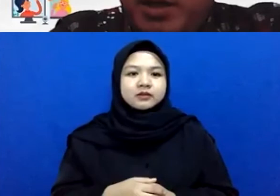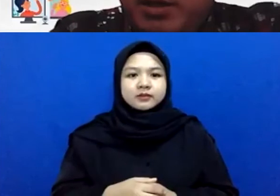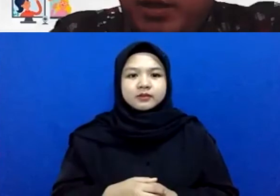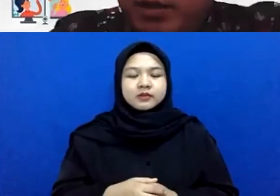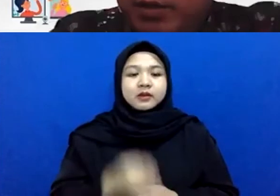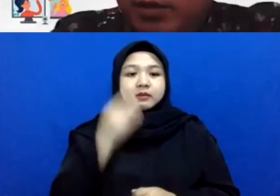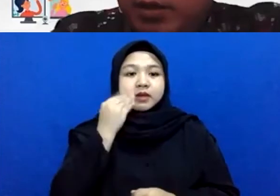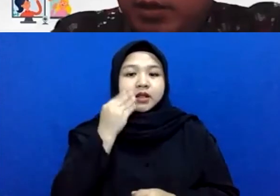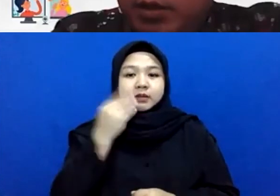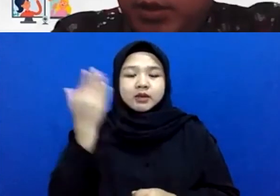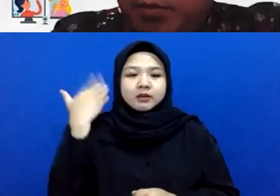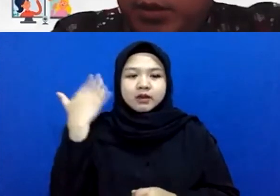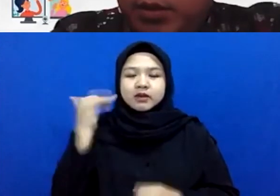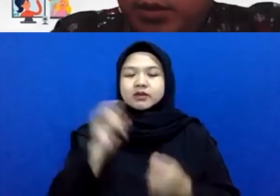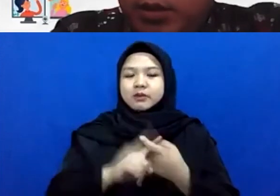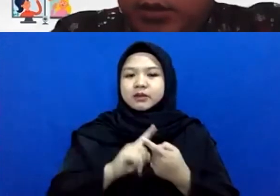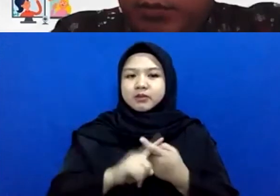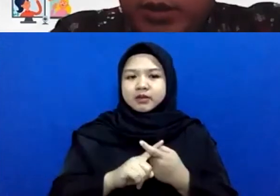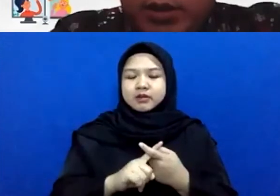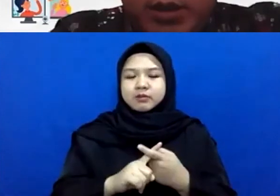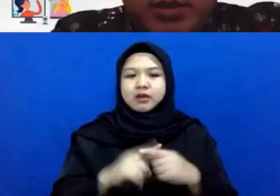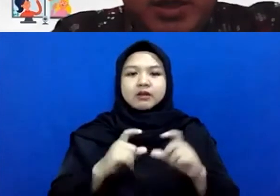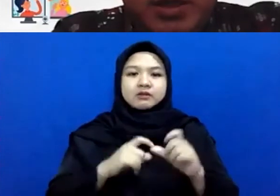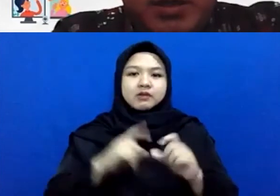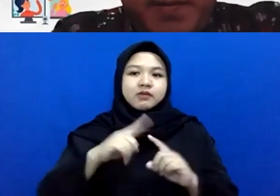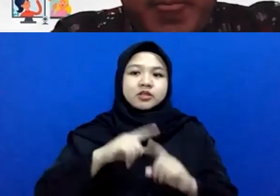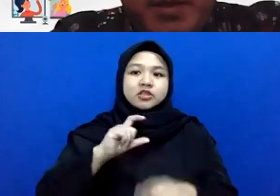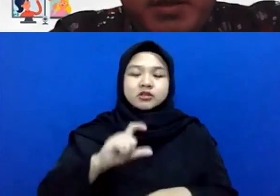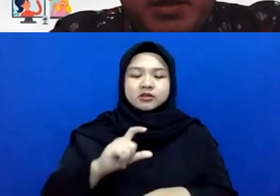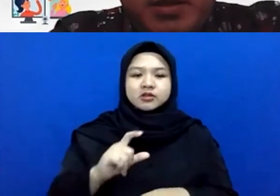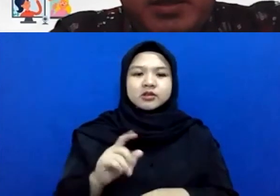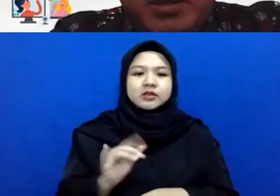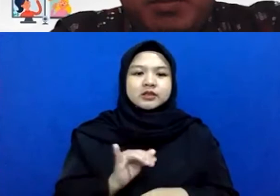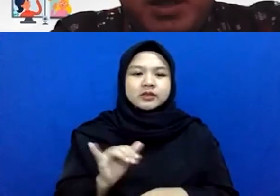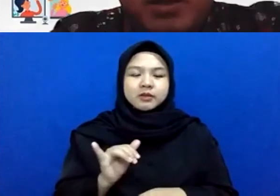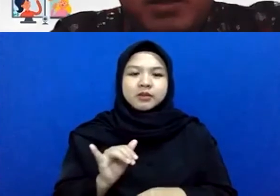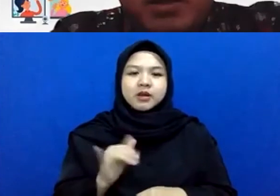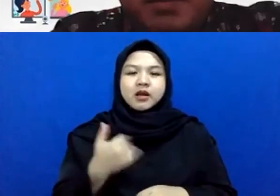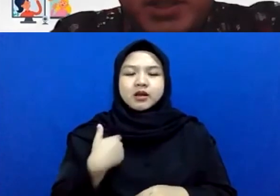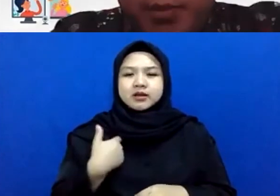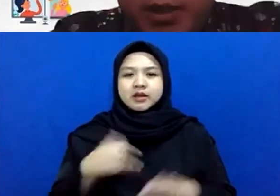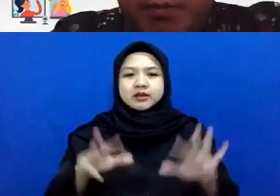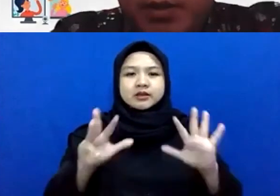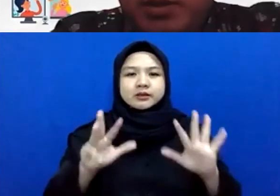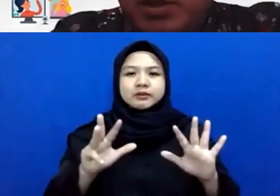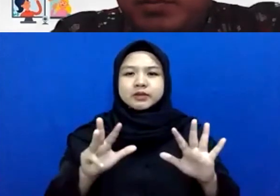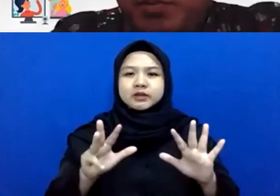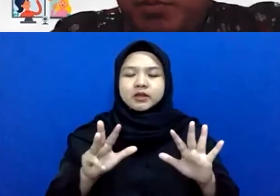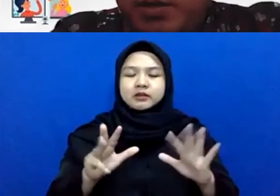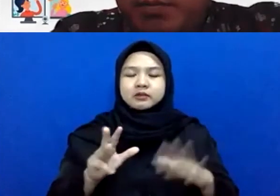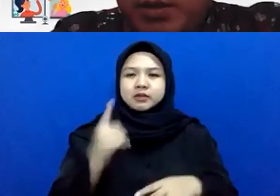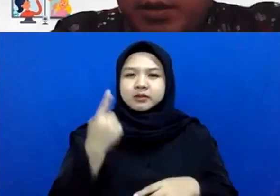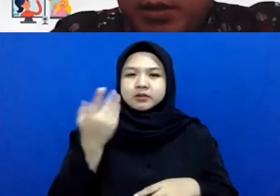pengalaman kemarin dengan teman-teman Save the Children dengan ada 9 di batch pertama itu yang